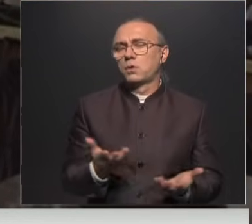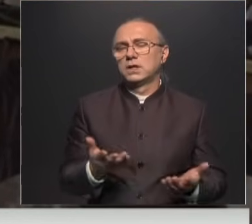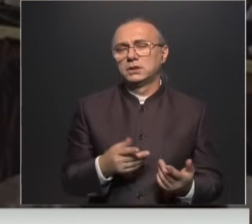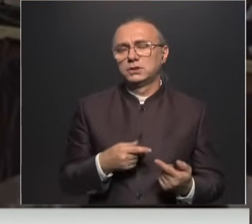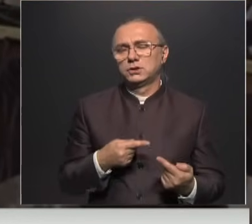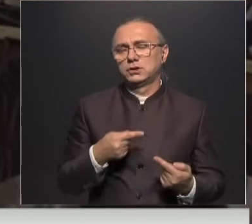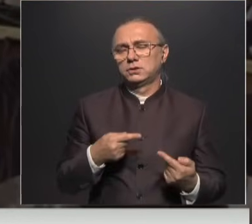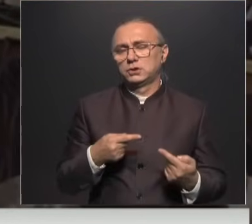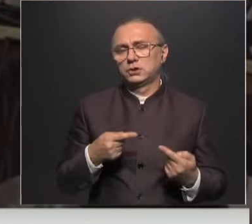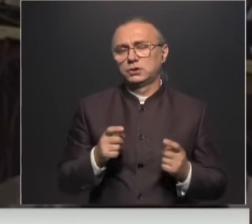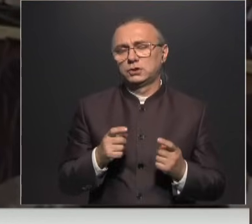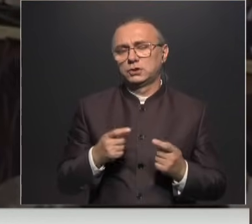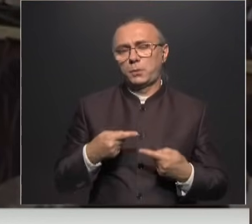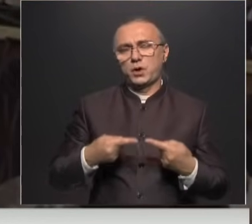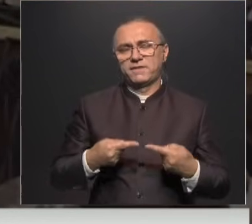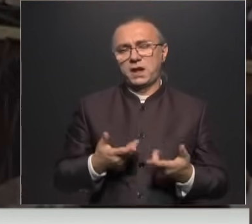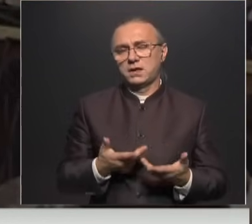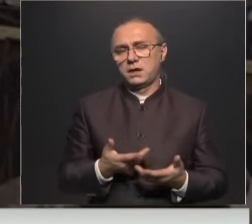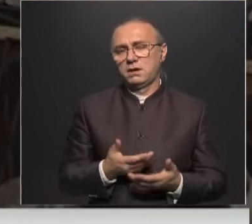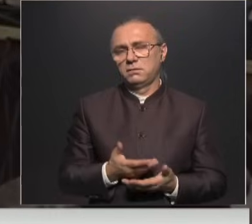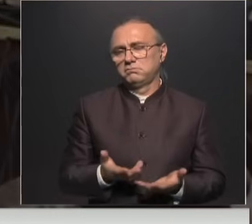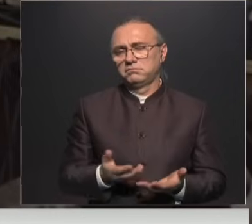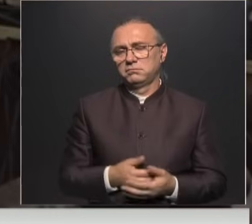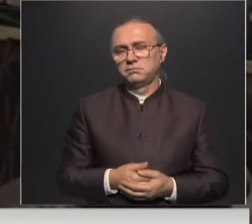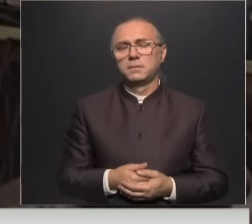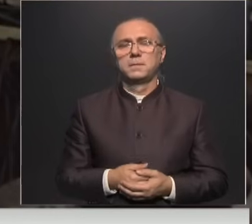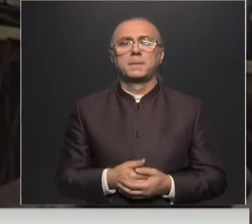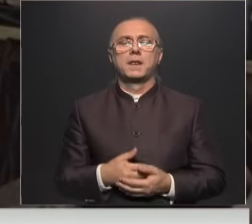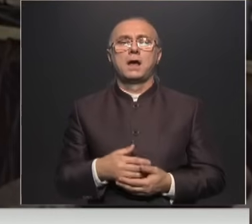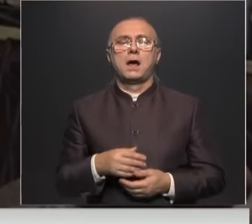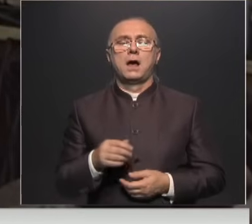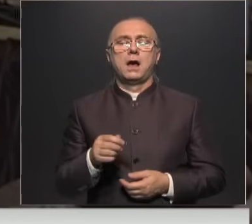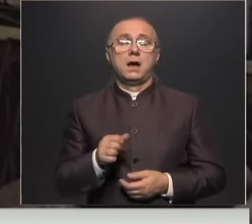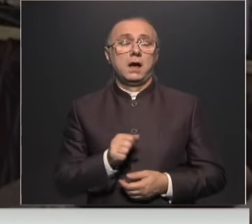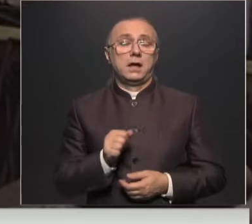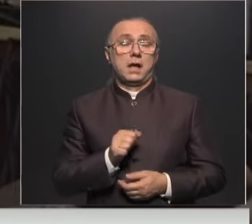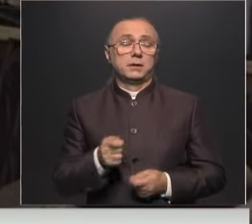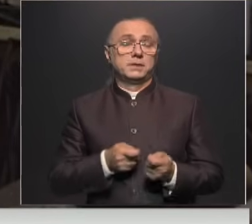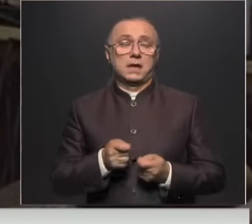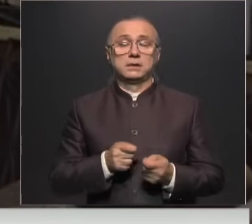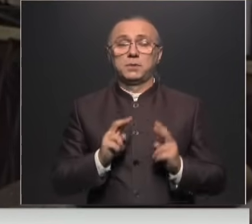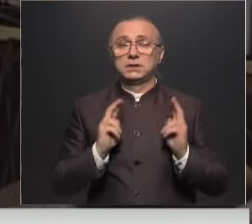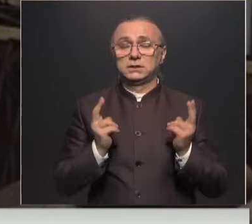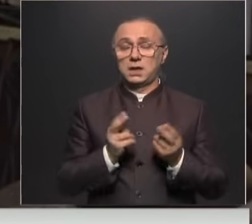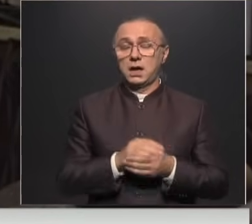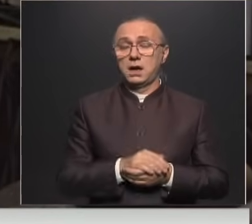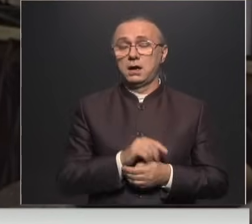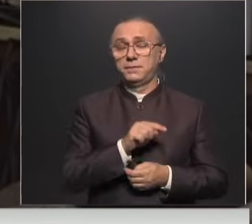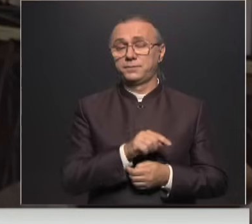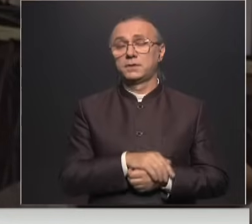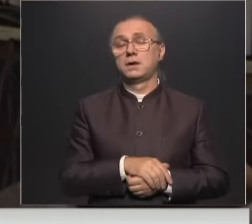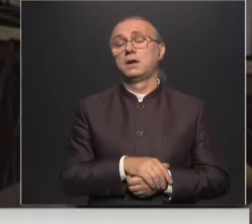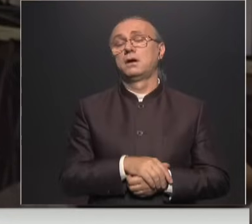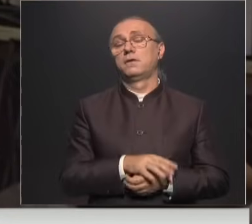Причем в деле к администрации монастыря отнесли и бывшего настоятеля